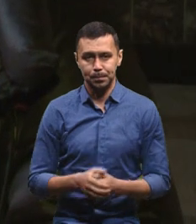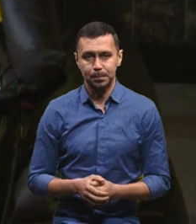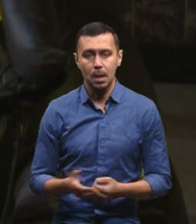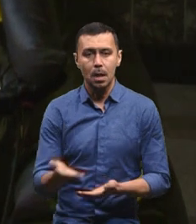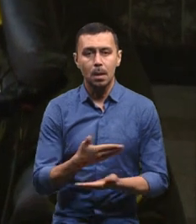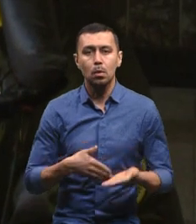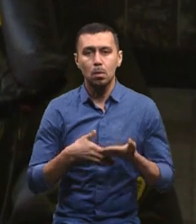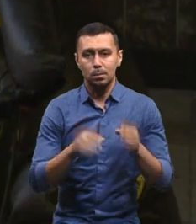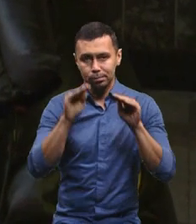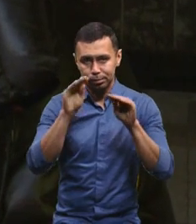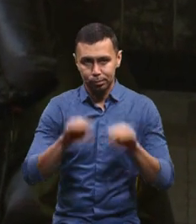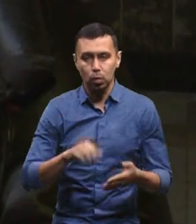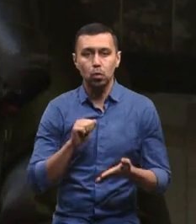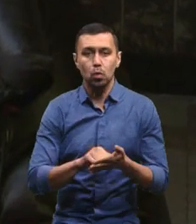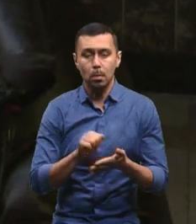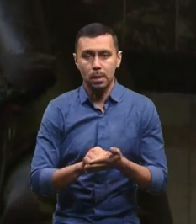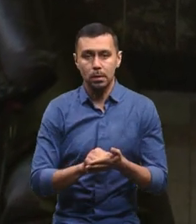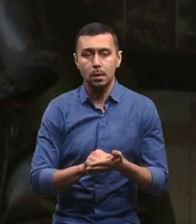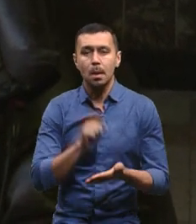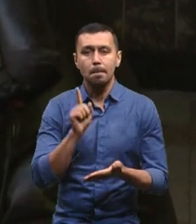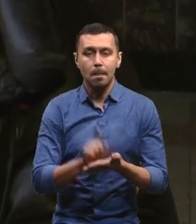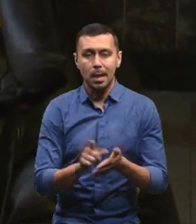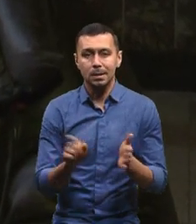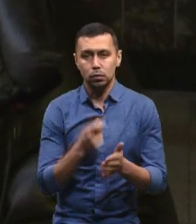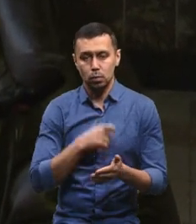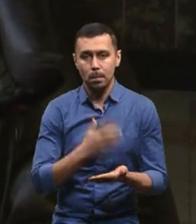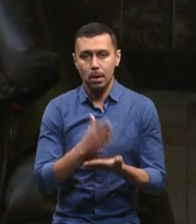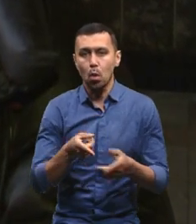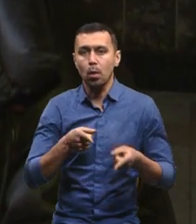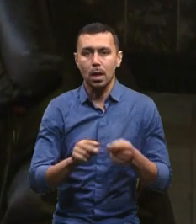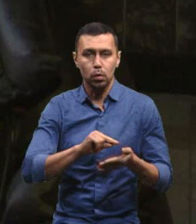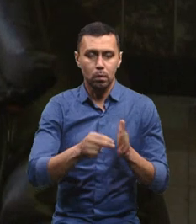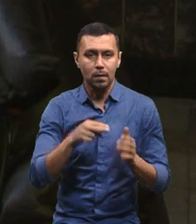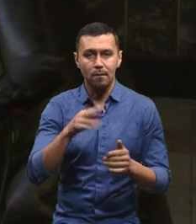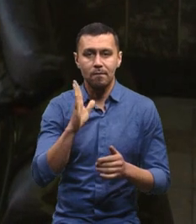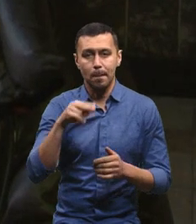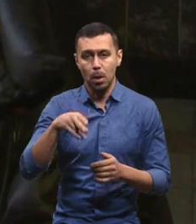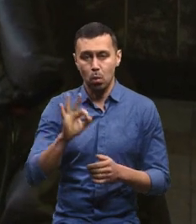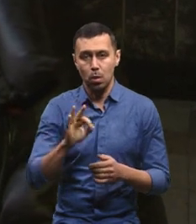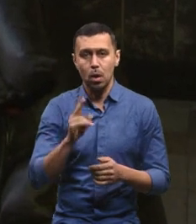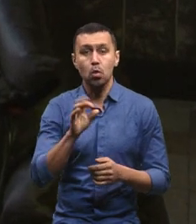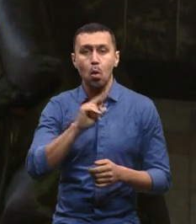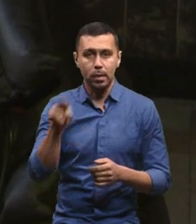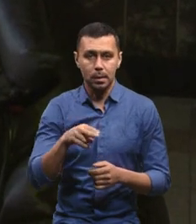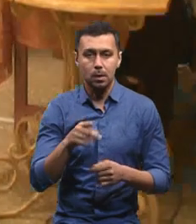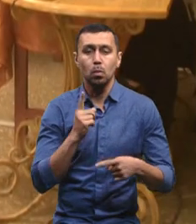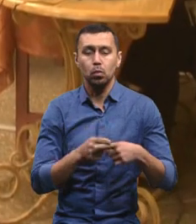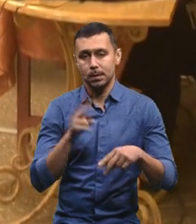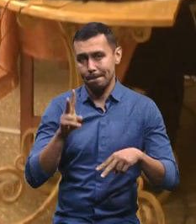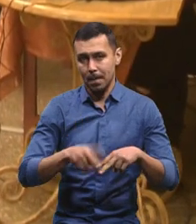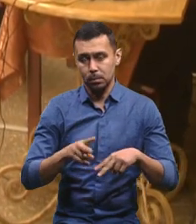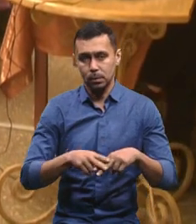допомагає заповнювати Да документи людина має з собою мати оригінал довідки ВПУ індифікаційний код та паспорт